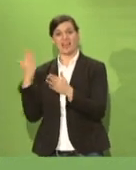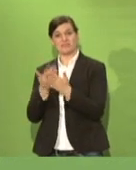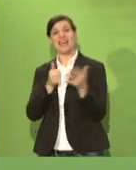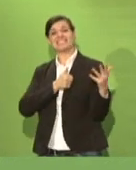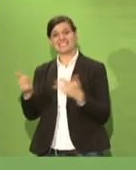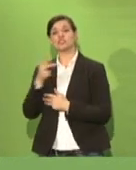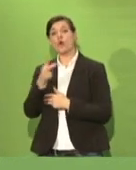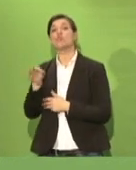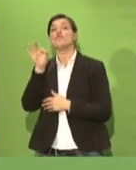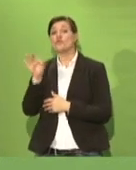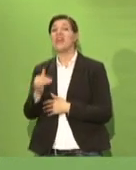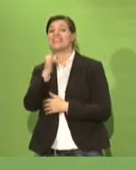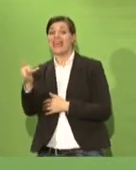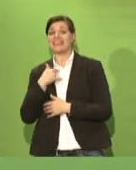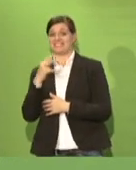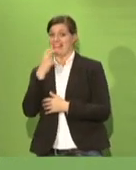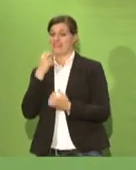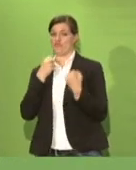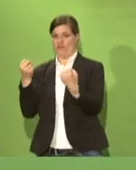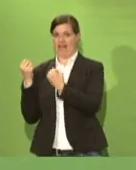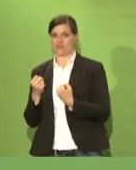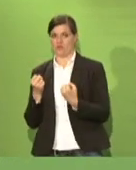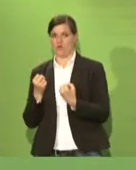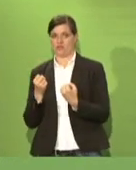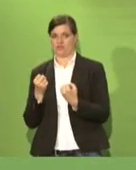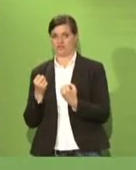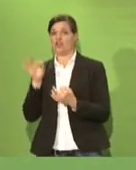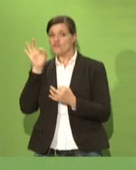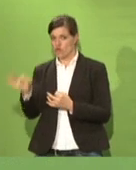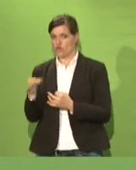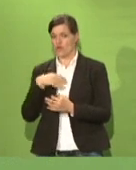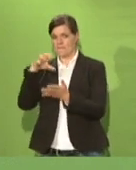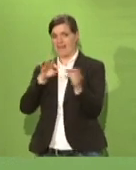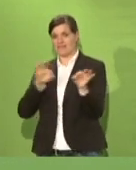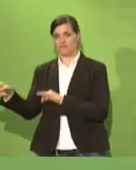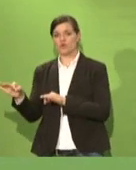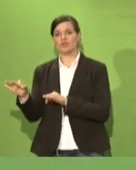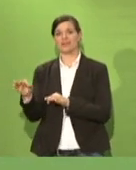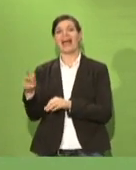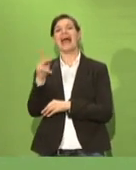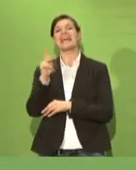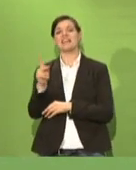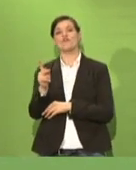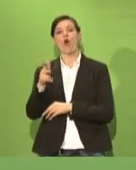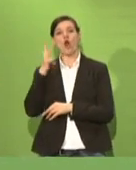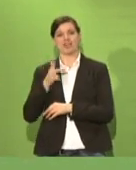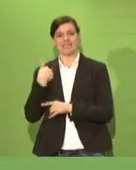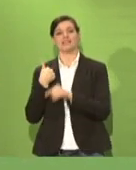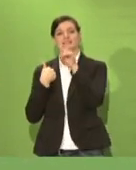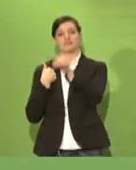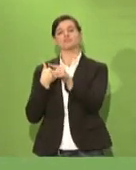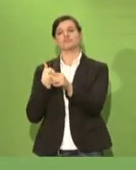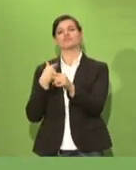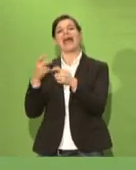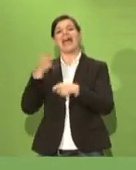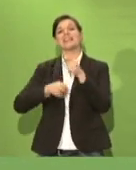Euro für jedes Elektrofahrzeug, um eine Markteinführung zu machen. In Kalifornien müssen die Händler 8% der